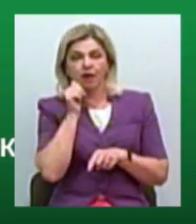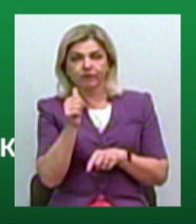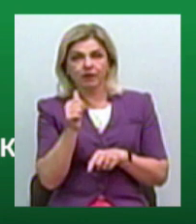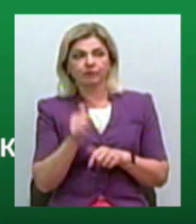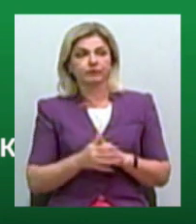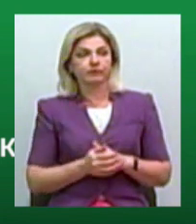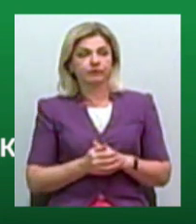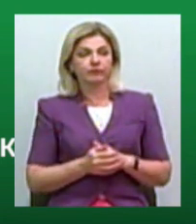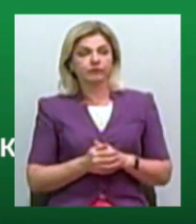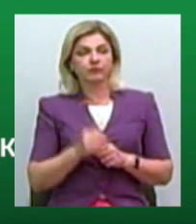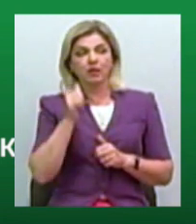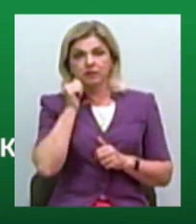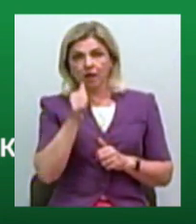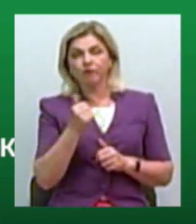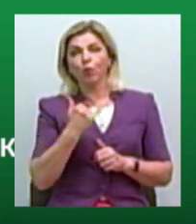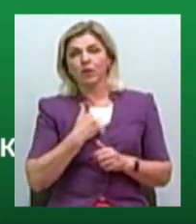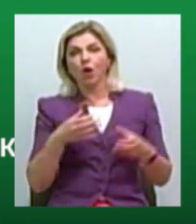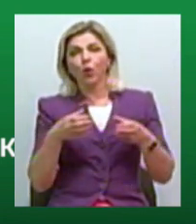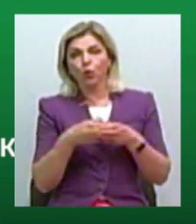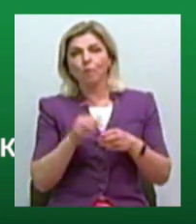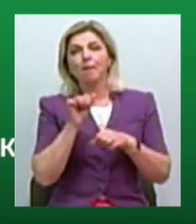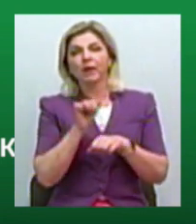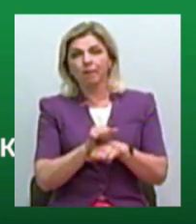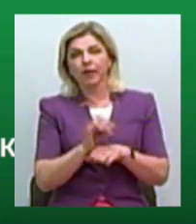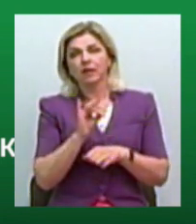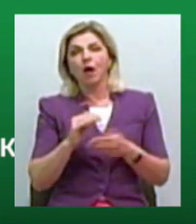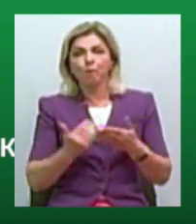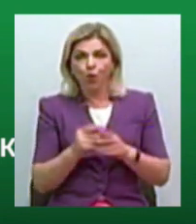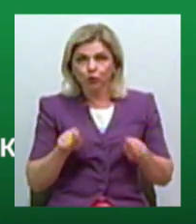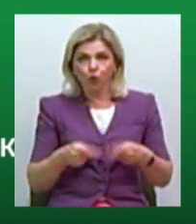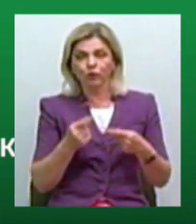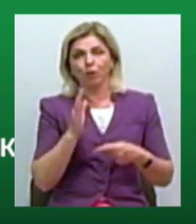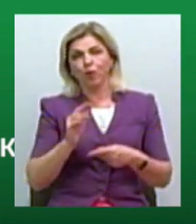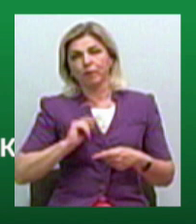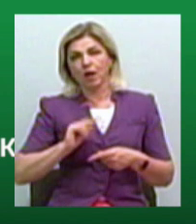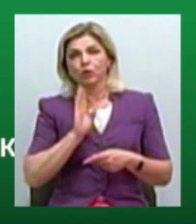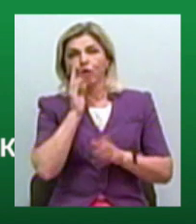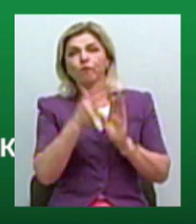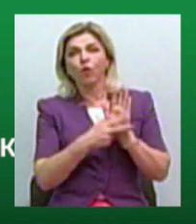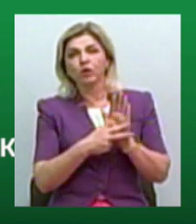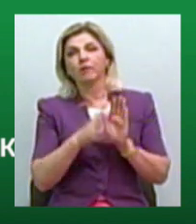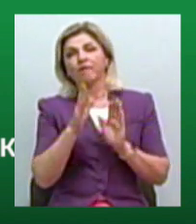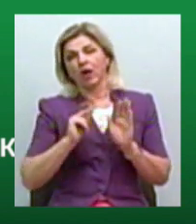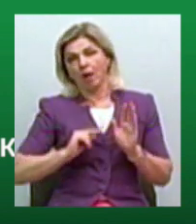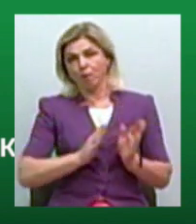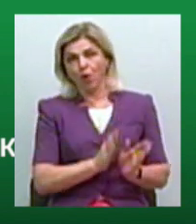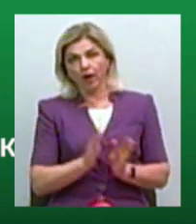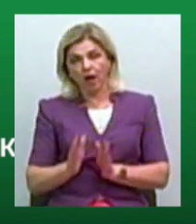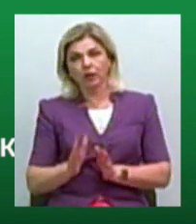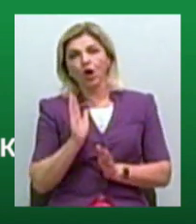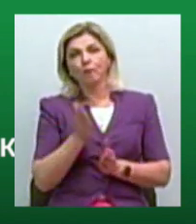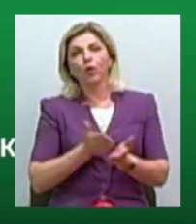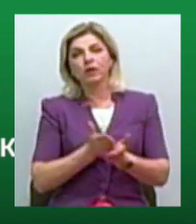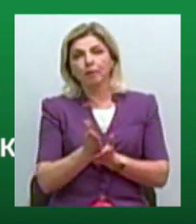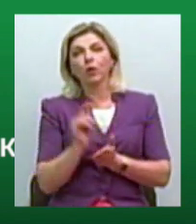Ситуація буде наступна. Завтра у мене група припинення та поновлення буде працювати з 8 години в робочому порядку. Будуть